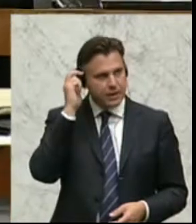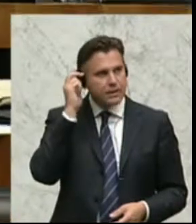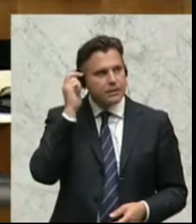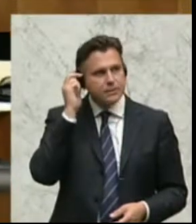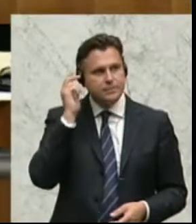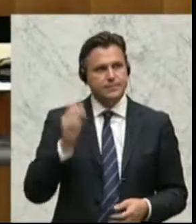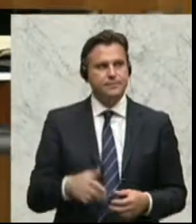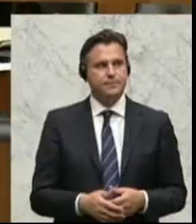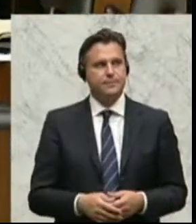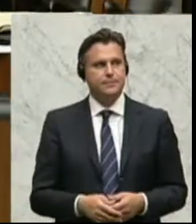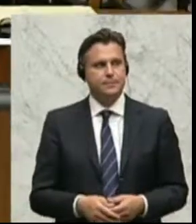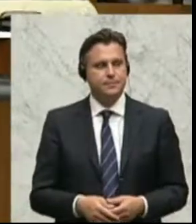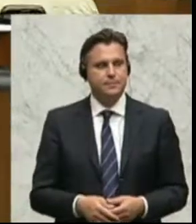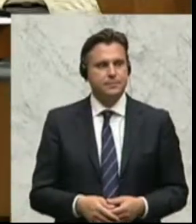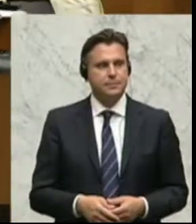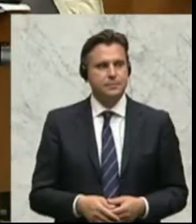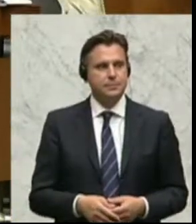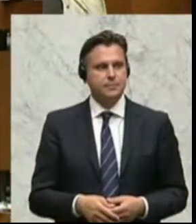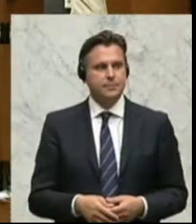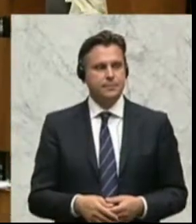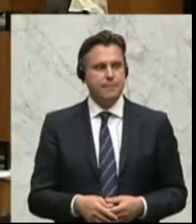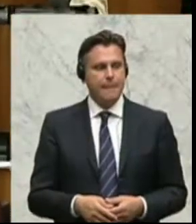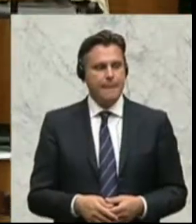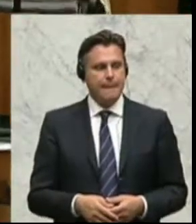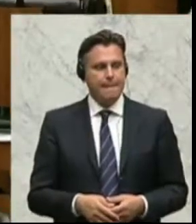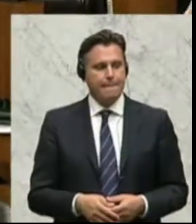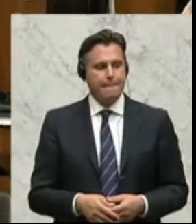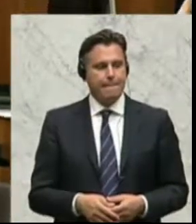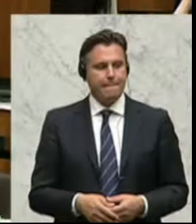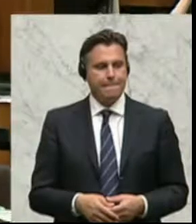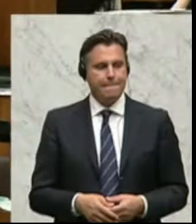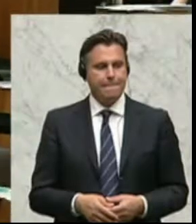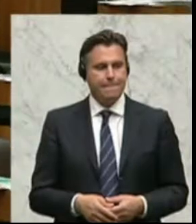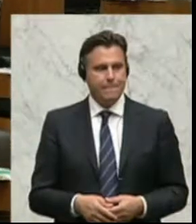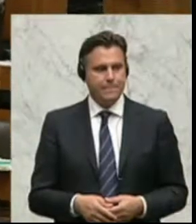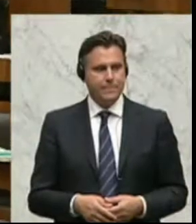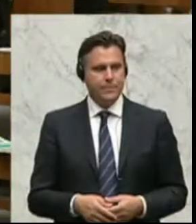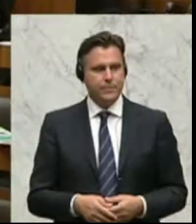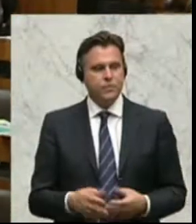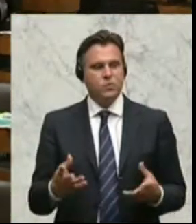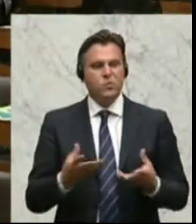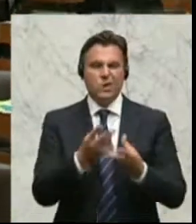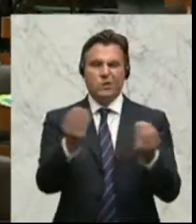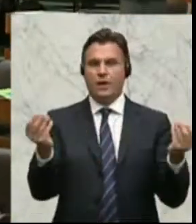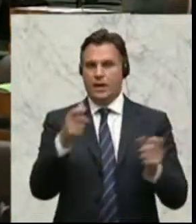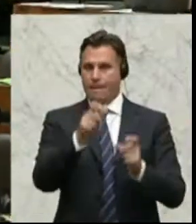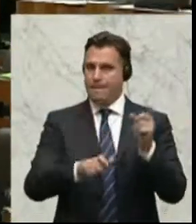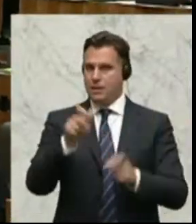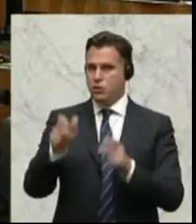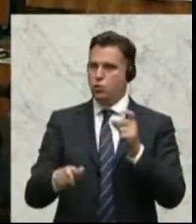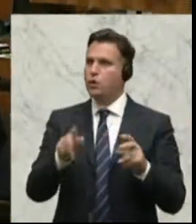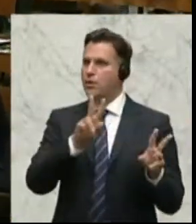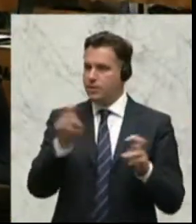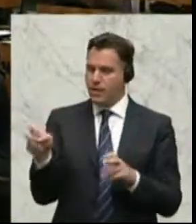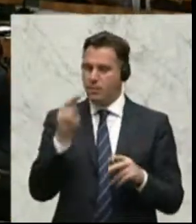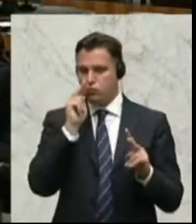Womit sich aber viele Leute auseinandergesetzt haben, und das ist auch die Diskussion hier um das Steuersystem, ist, dass